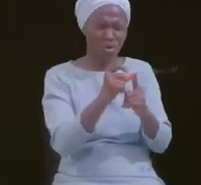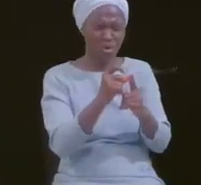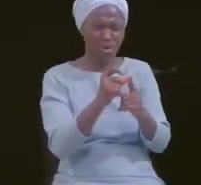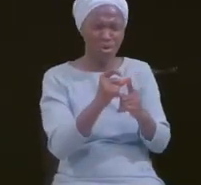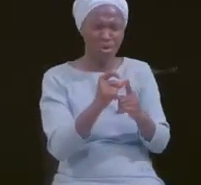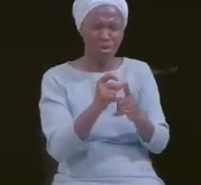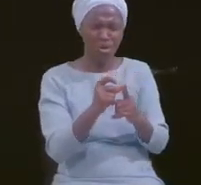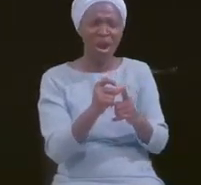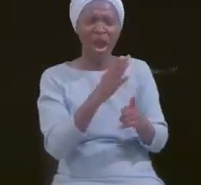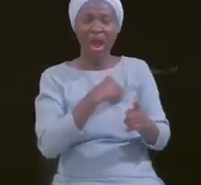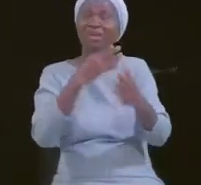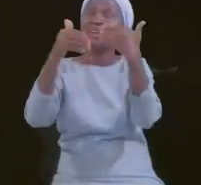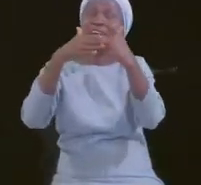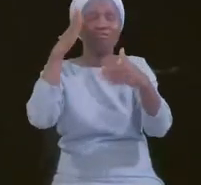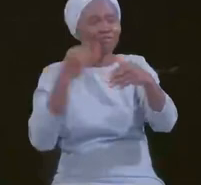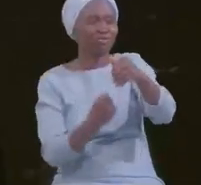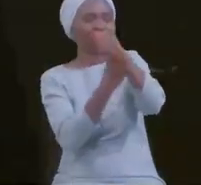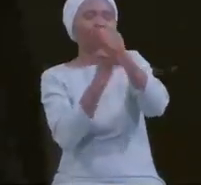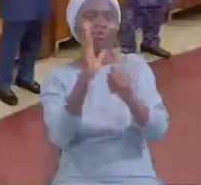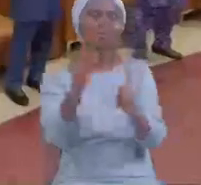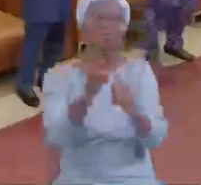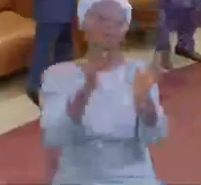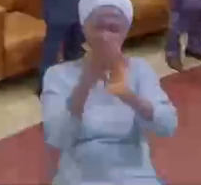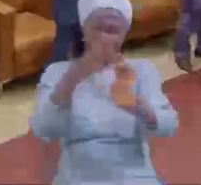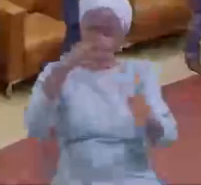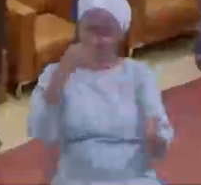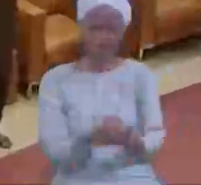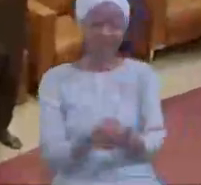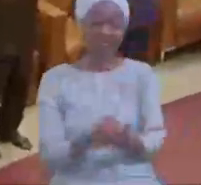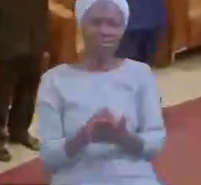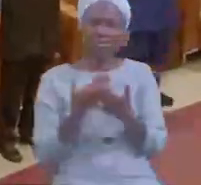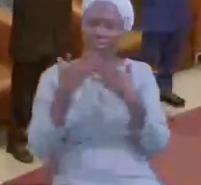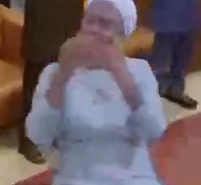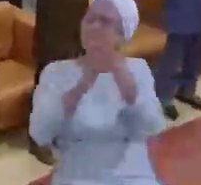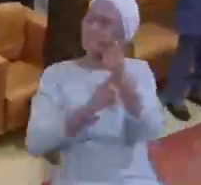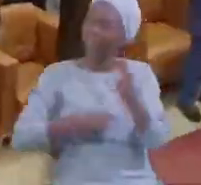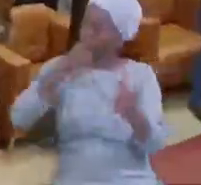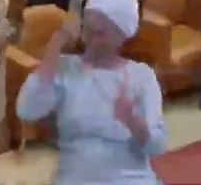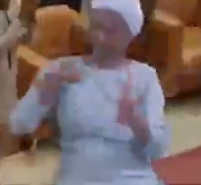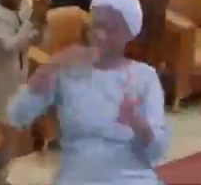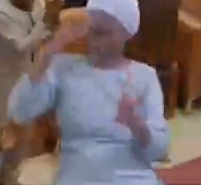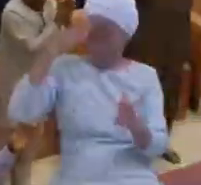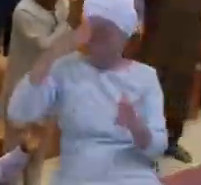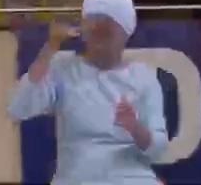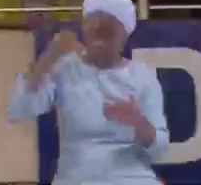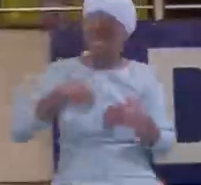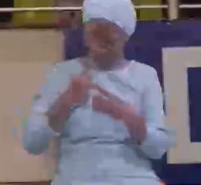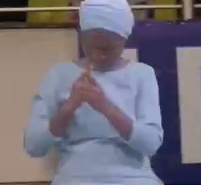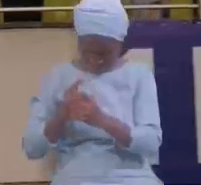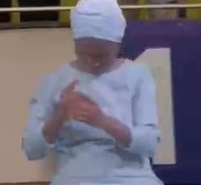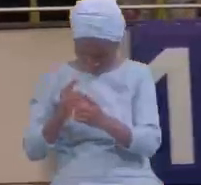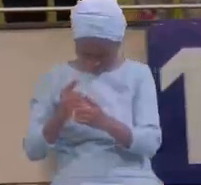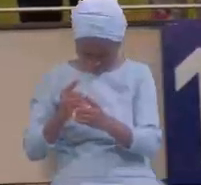ciel va la confirmer. Nous te remercions Seigneur parce que nous savons que tu nous as exaucés. C'est